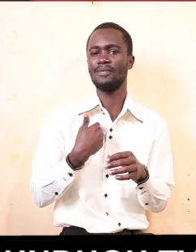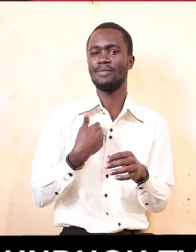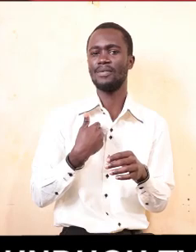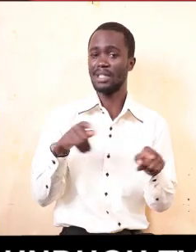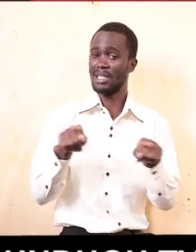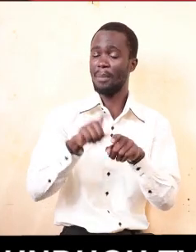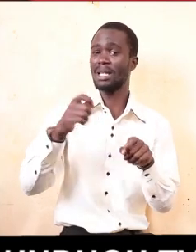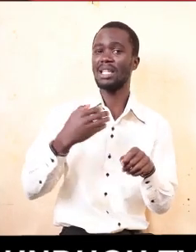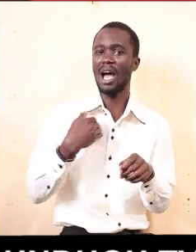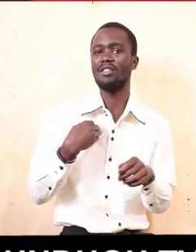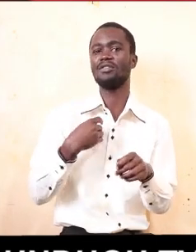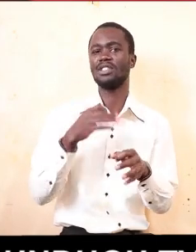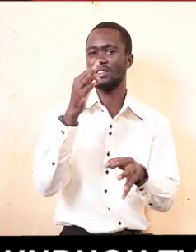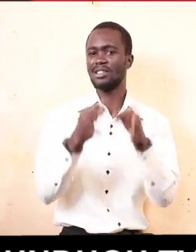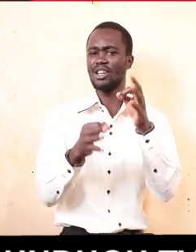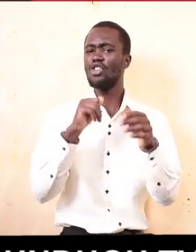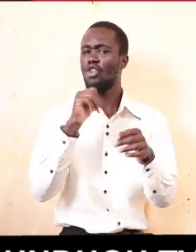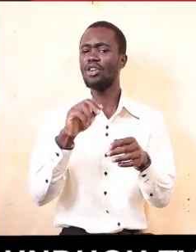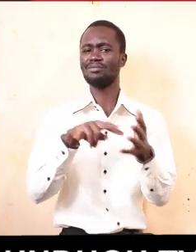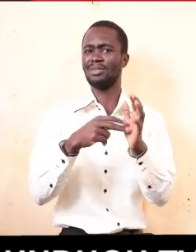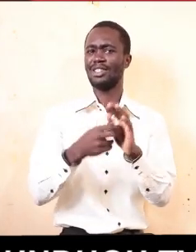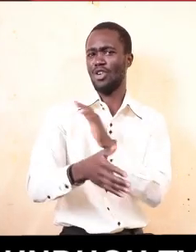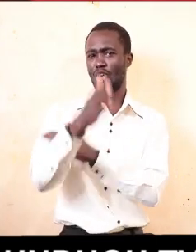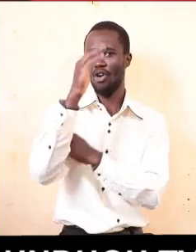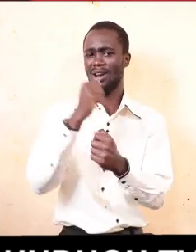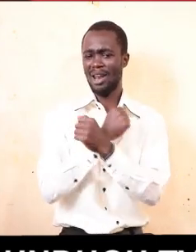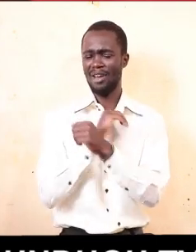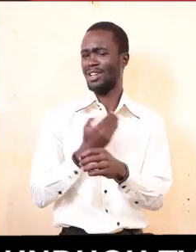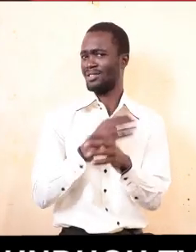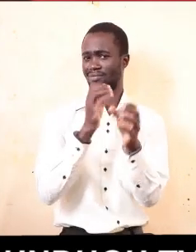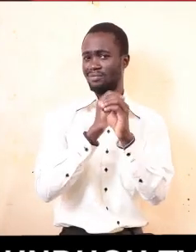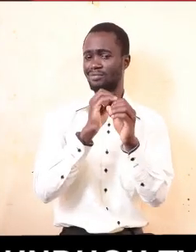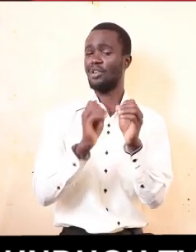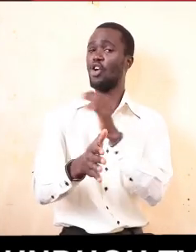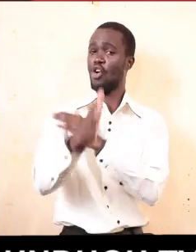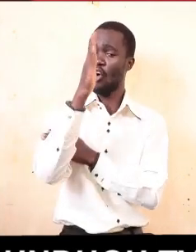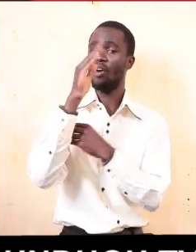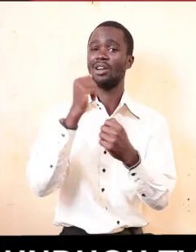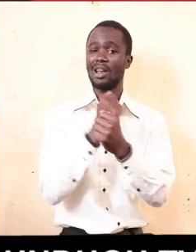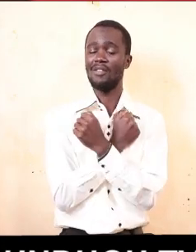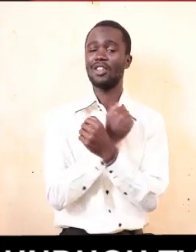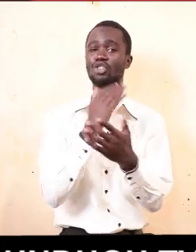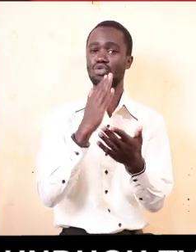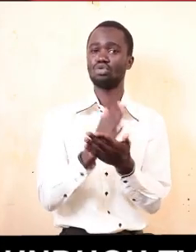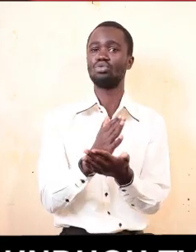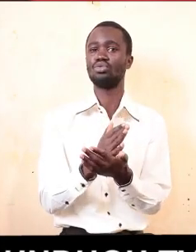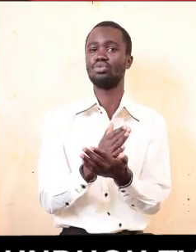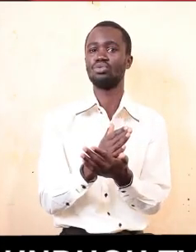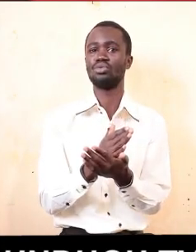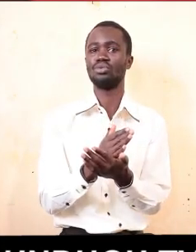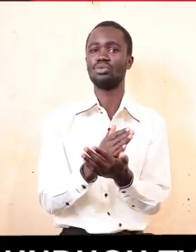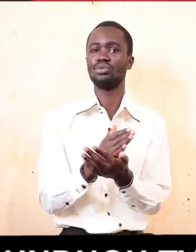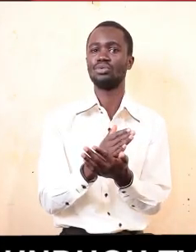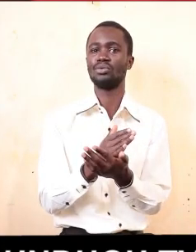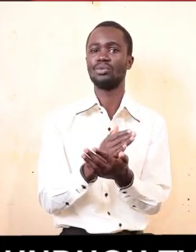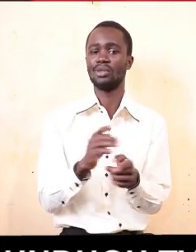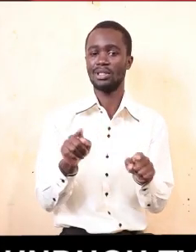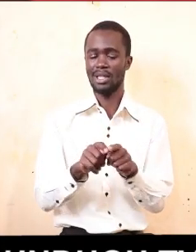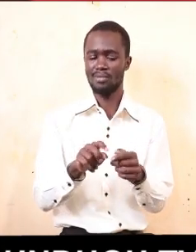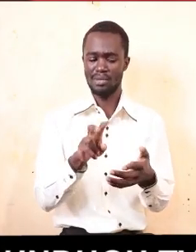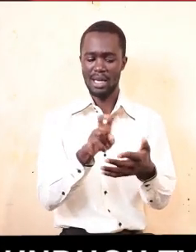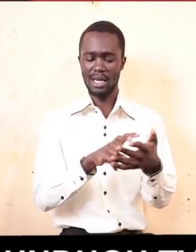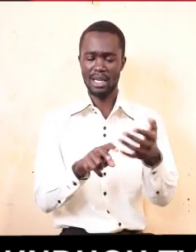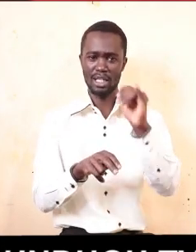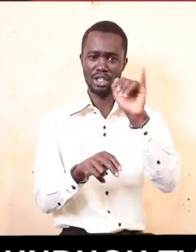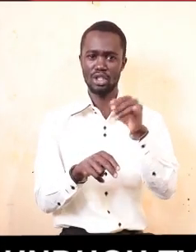kumaanisha Mungu atupendi, Mungu anatupenda. Kwa sababu alidhihirisha kama vile tunavyosoma Yohana